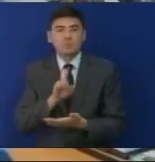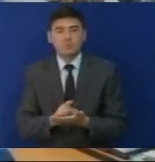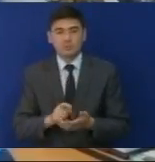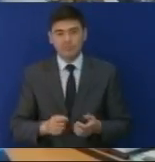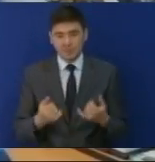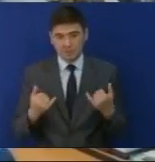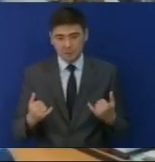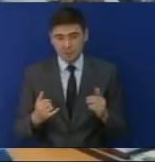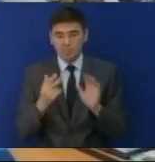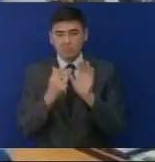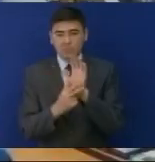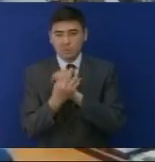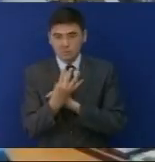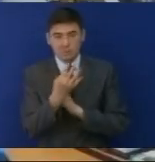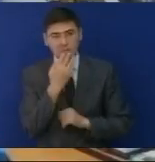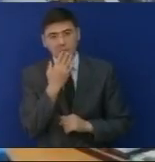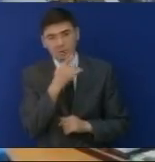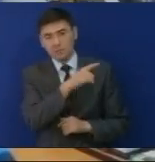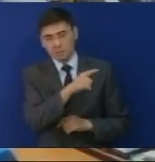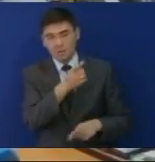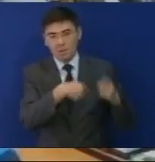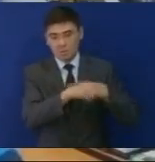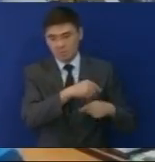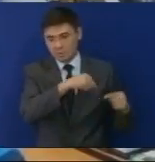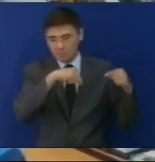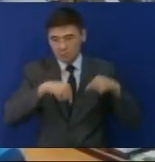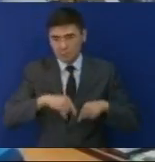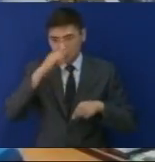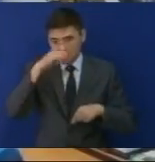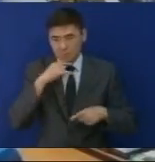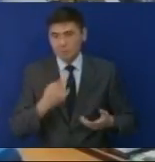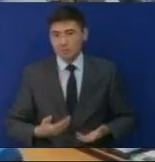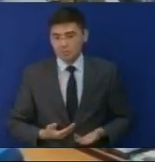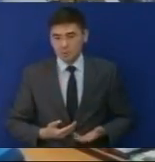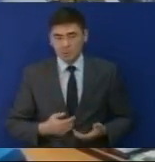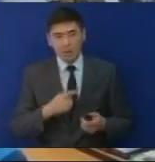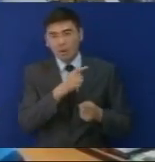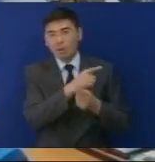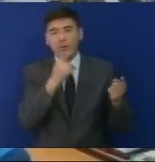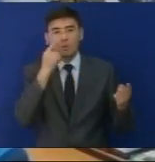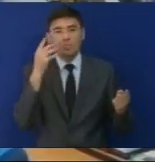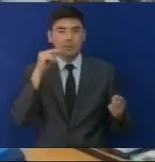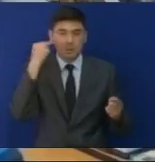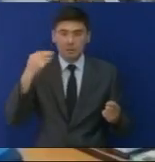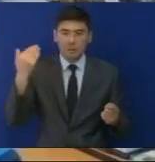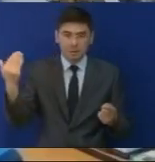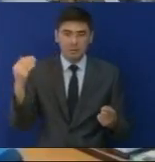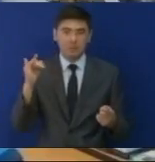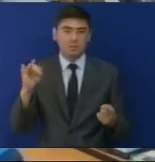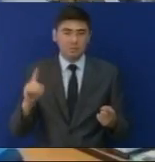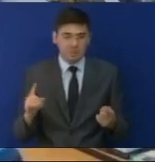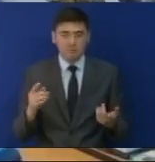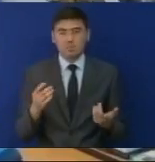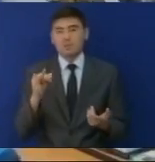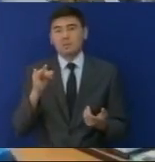состоит 84 иностранных граждан со статусом уралман. Это у нас большинство из граждан Китайской Народной Республики, Монгольской Народной Республики,